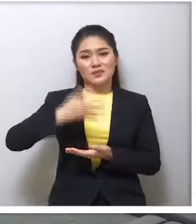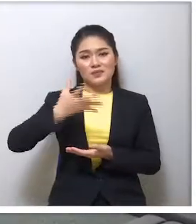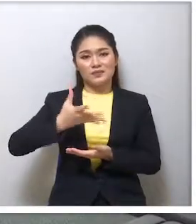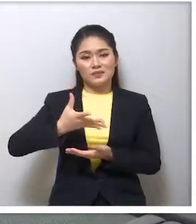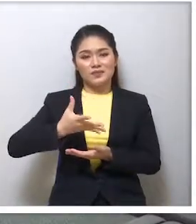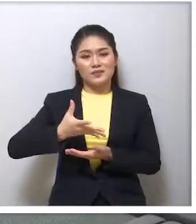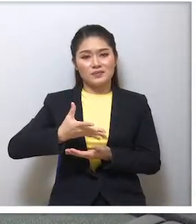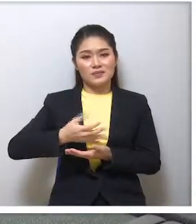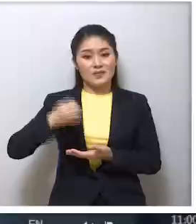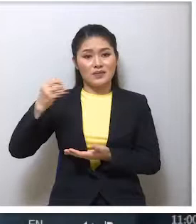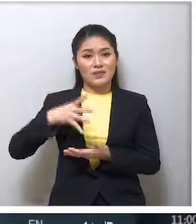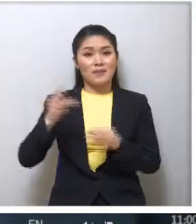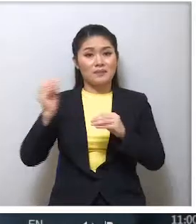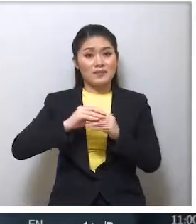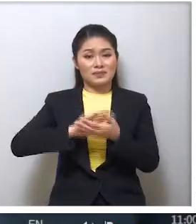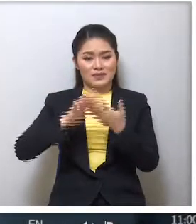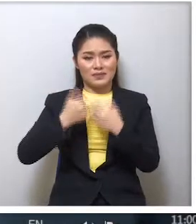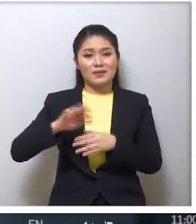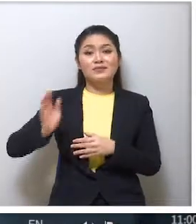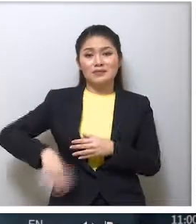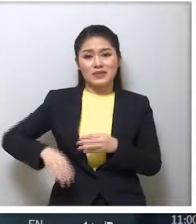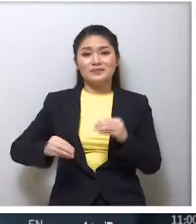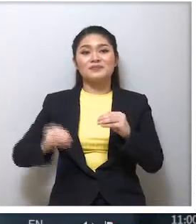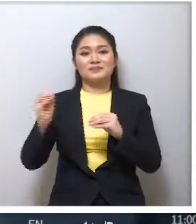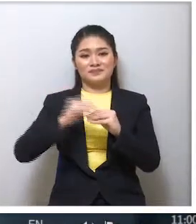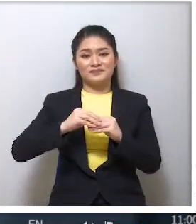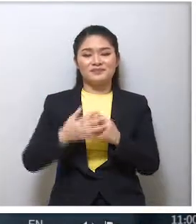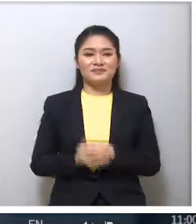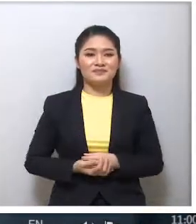After Effects หรือ Premiere ก็ได้นะครับ